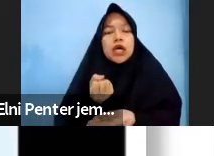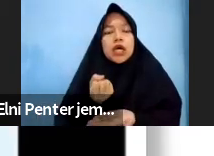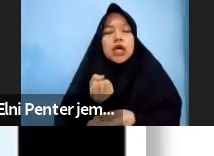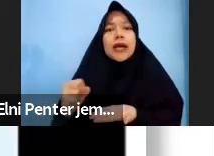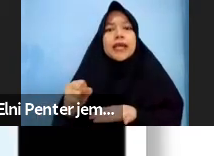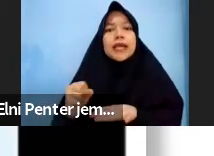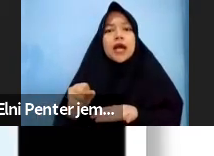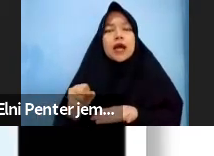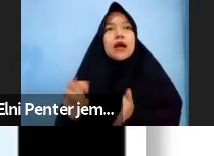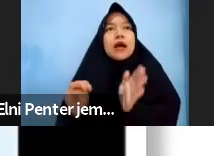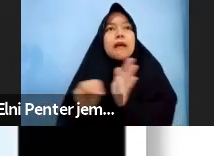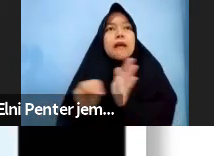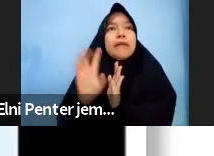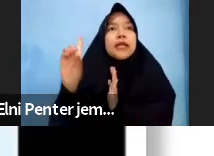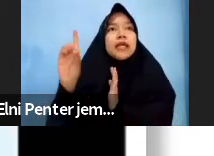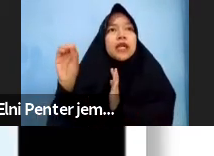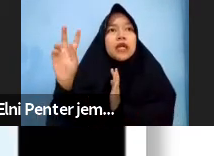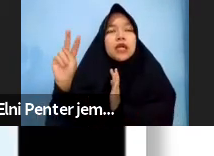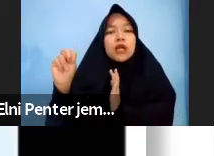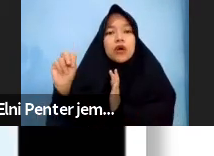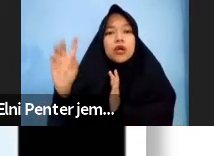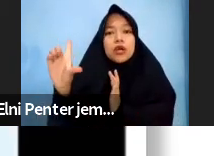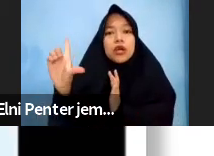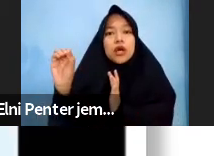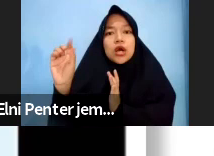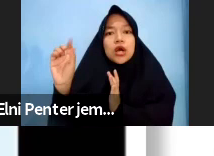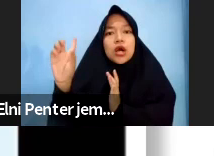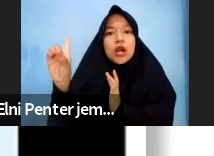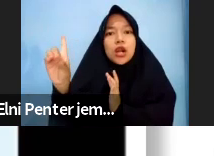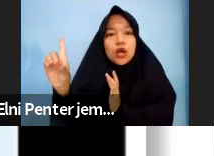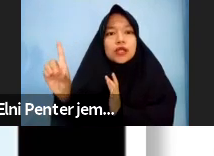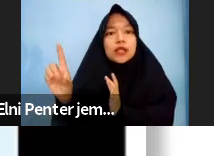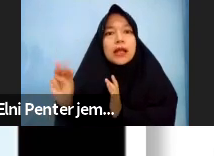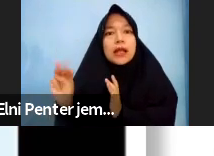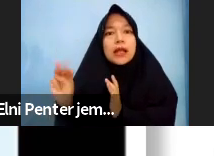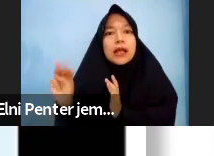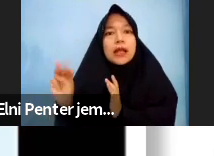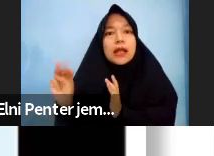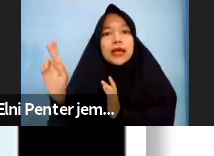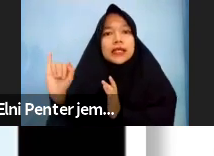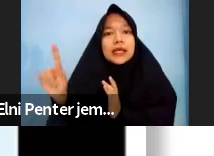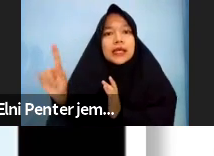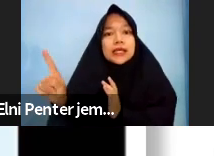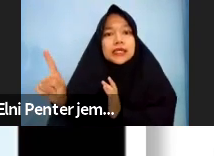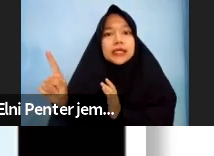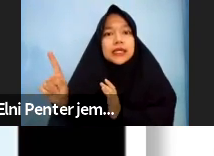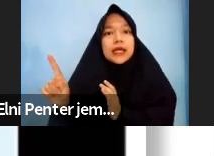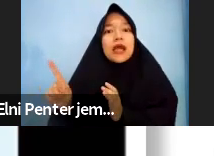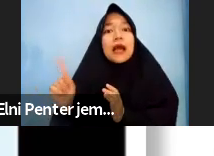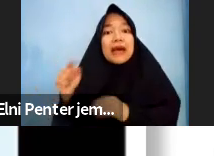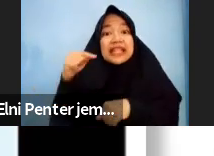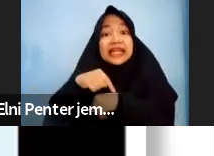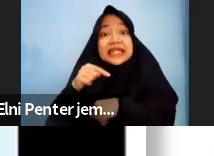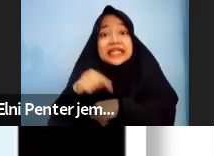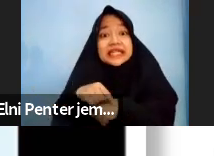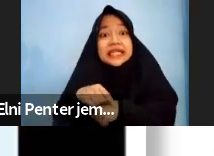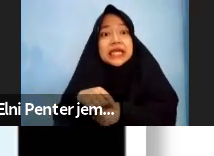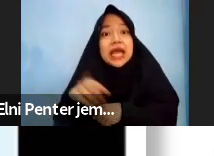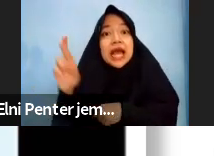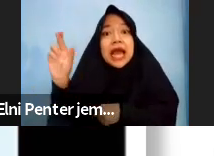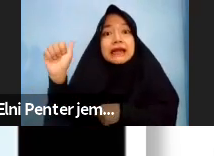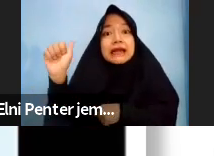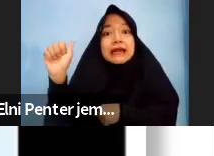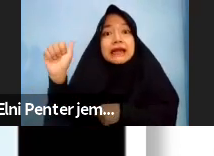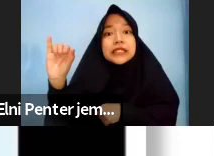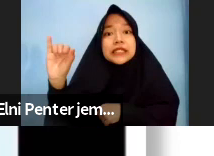hari tertentu kalau misalkan mau bertanya Maya atau melalui WhatsApp Bapak Ibu bisa menanyakan apa